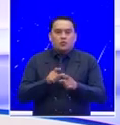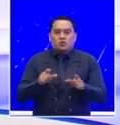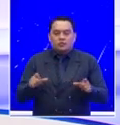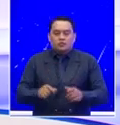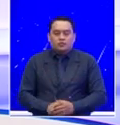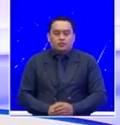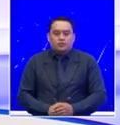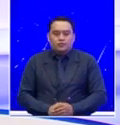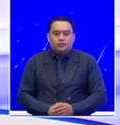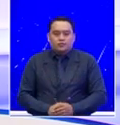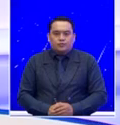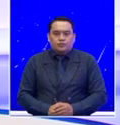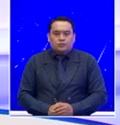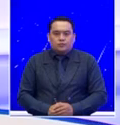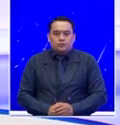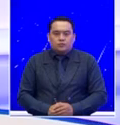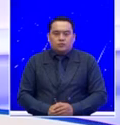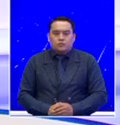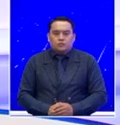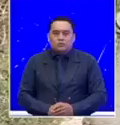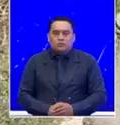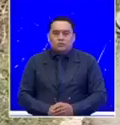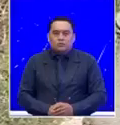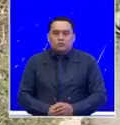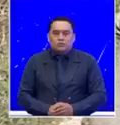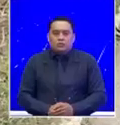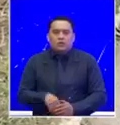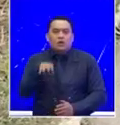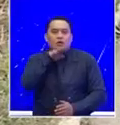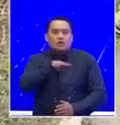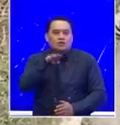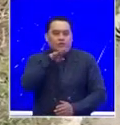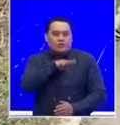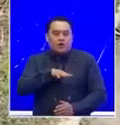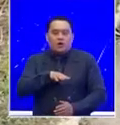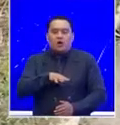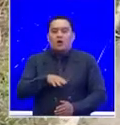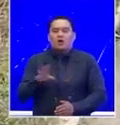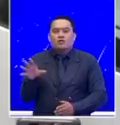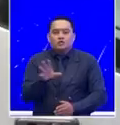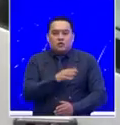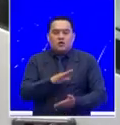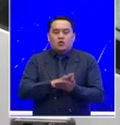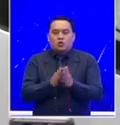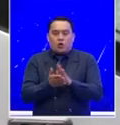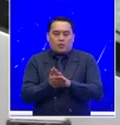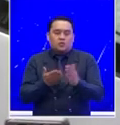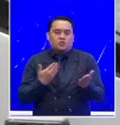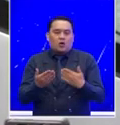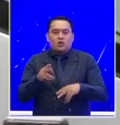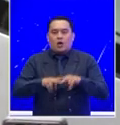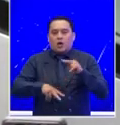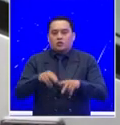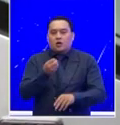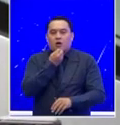пассажирами авиарейса «Шарджа-Талдыкурган». В Текели в этот день царила дружественная и теплая обстановка. Настроение у